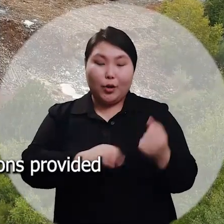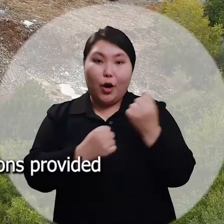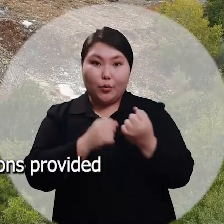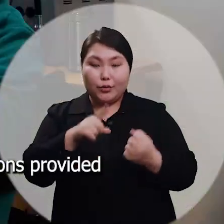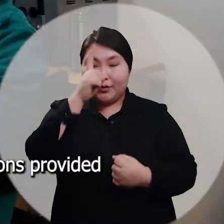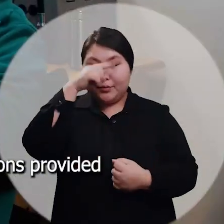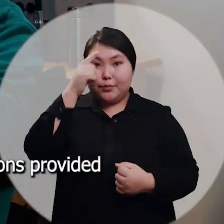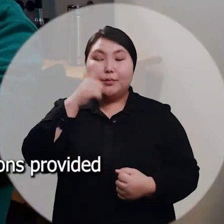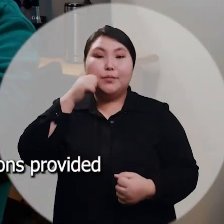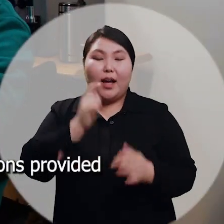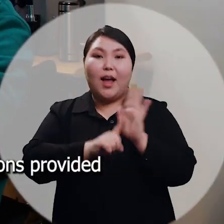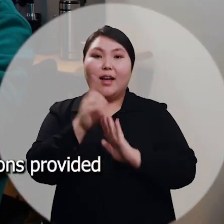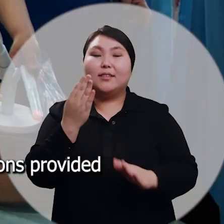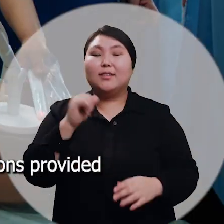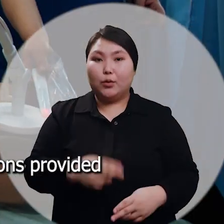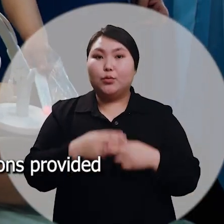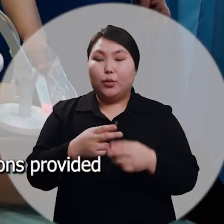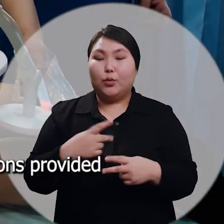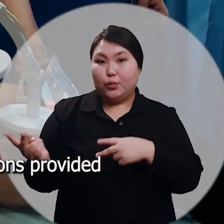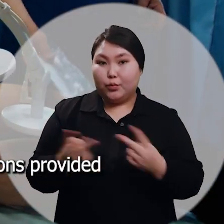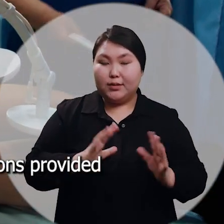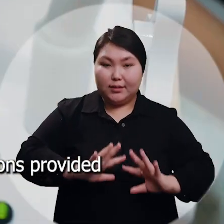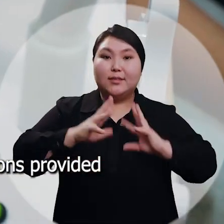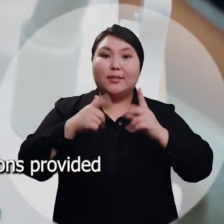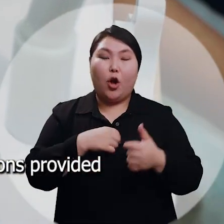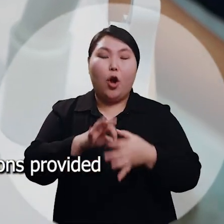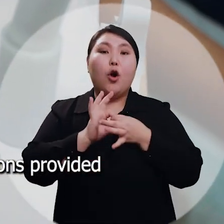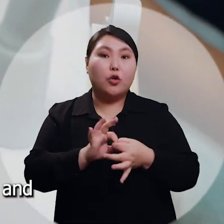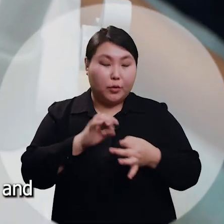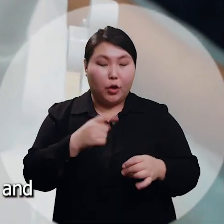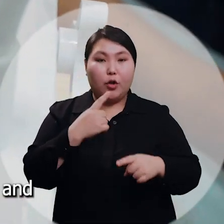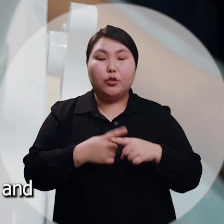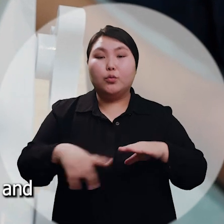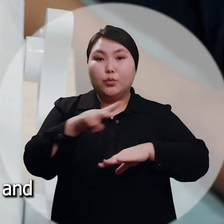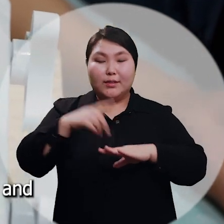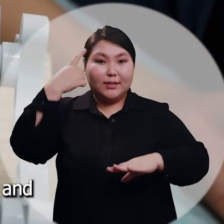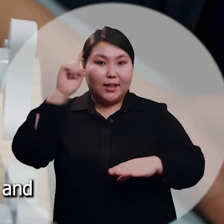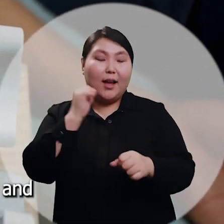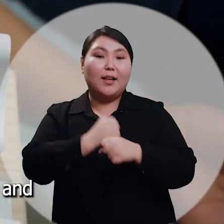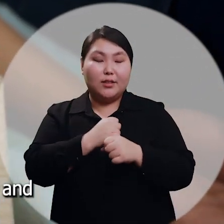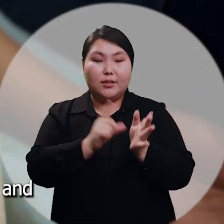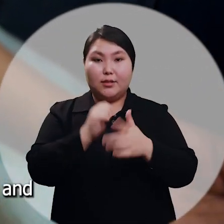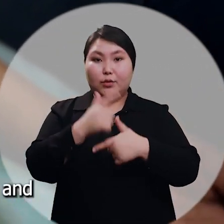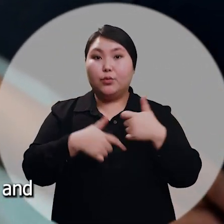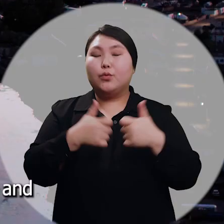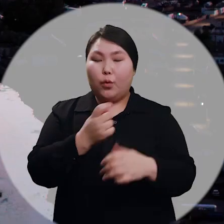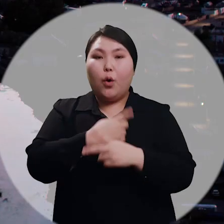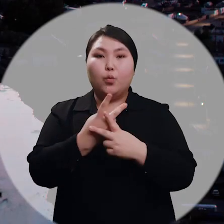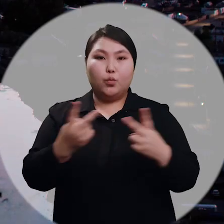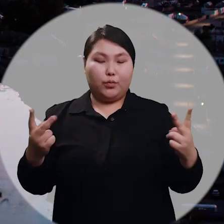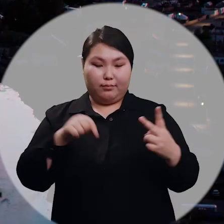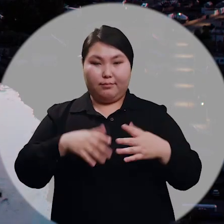хүрінг оруулд, эрүүл мэндийн анхэн шатны туслам жүлжтэг сажар үлхэта холбоуто, орн үтэгэн санаачалгэн ажилуудыг үргэж үлхэд